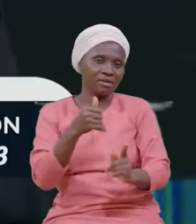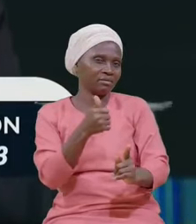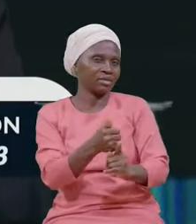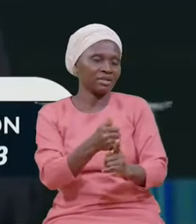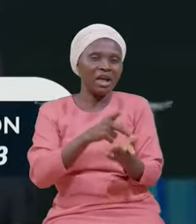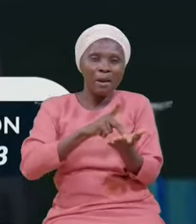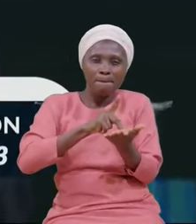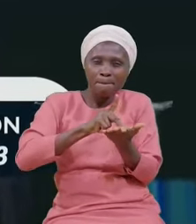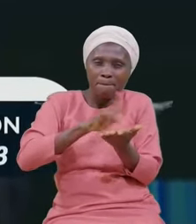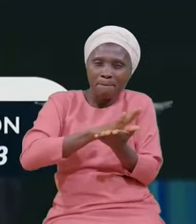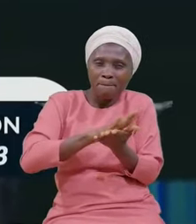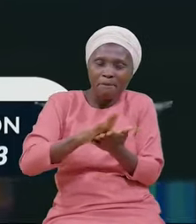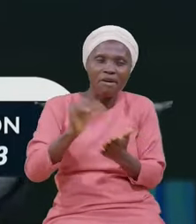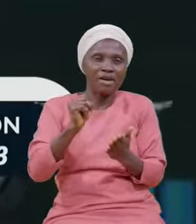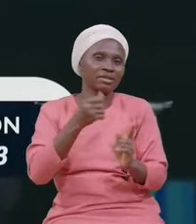se purifie